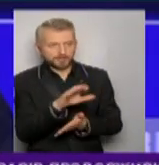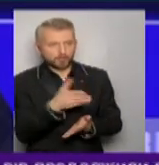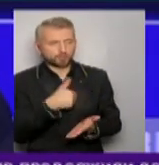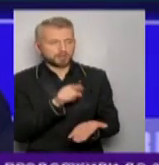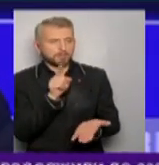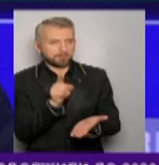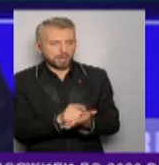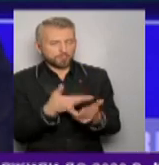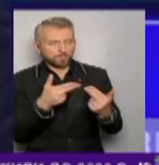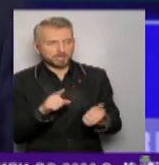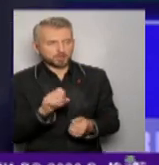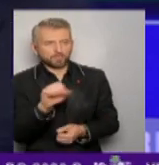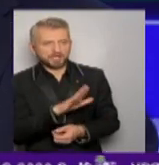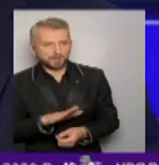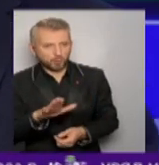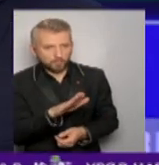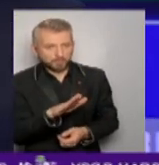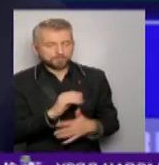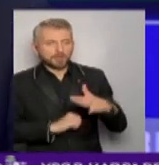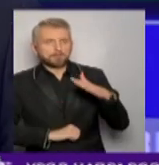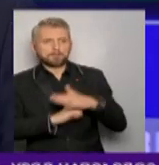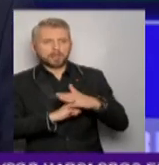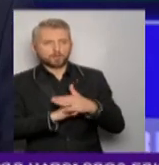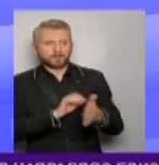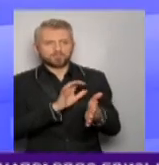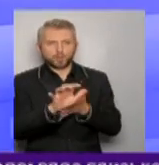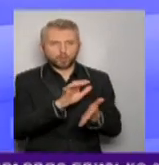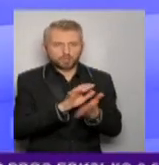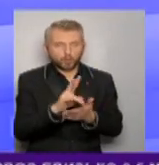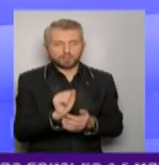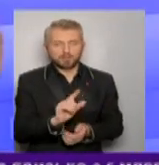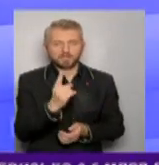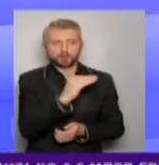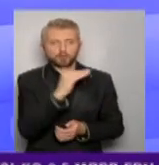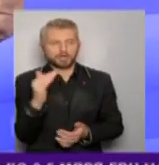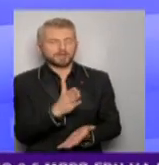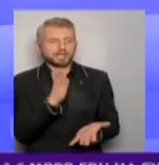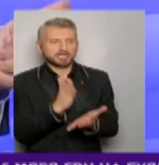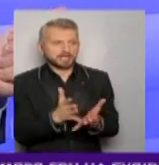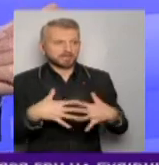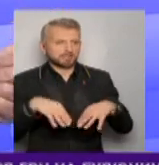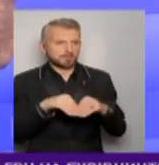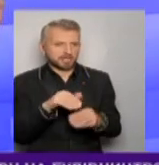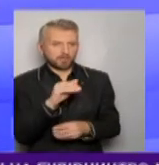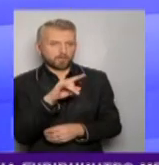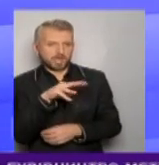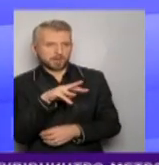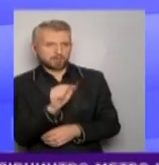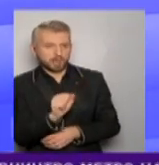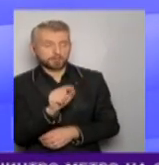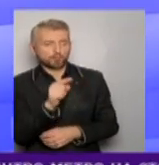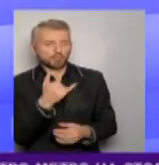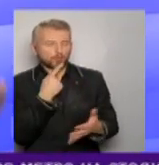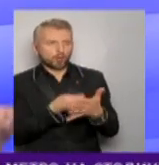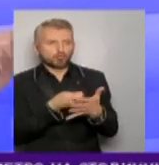маємо визнати, що в Європі базовим виробником на первинному рівні є сімейна ферма. І вони сьогодні